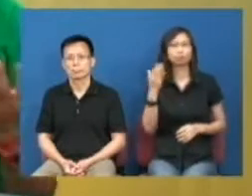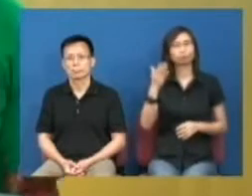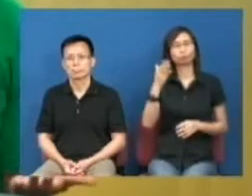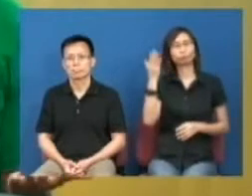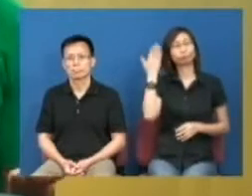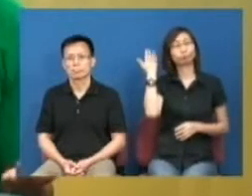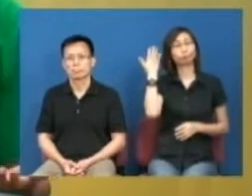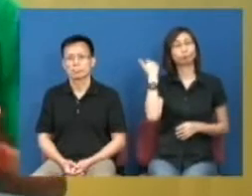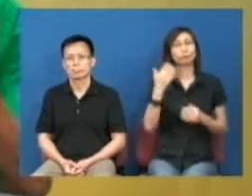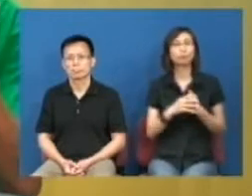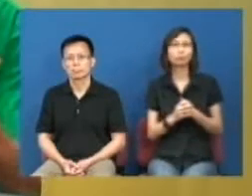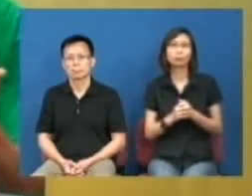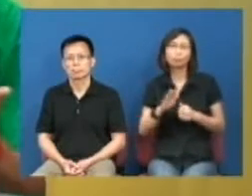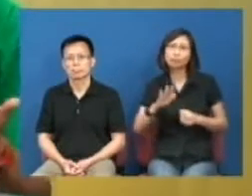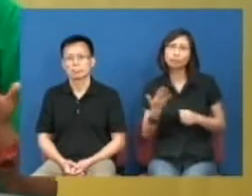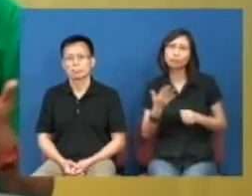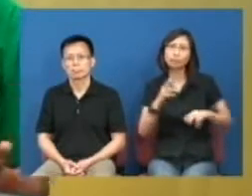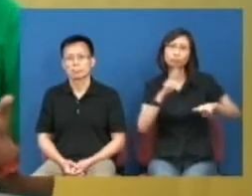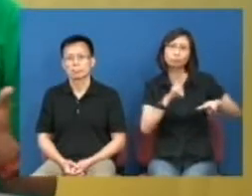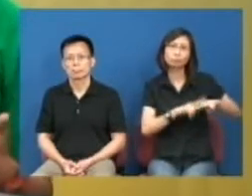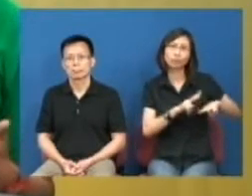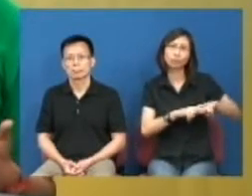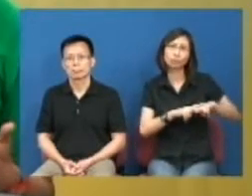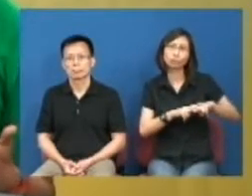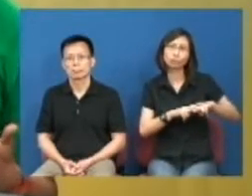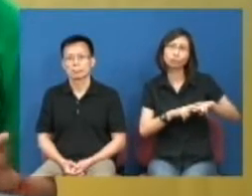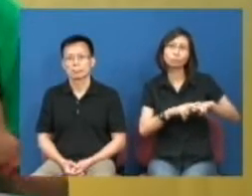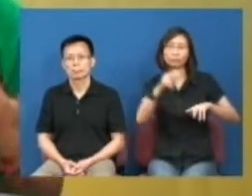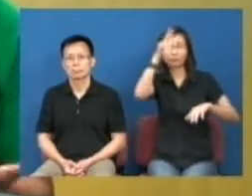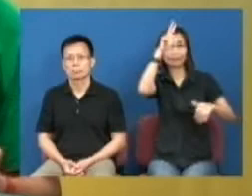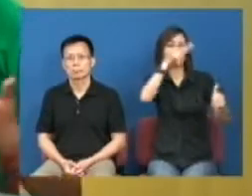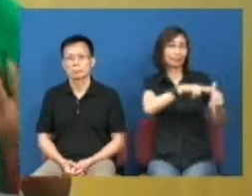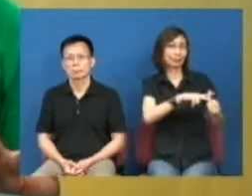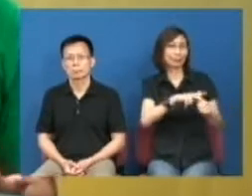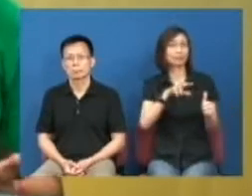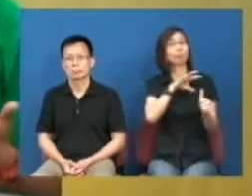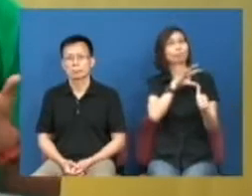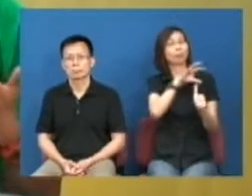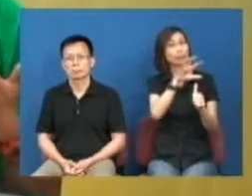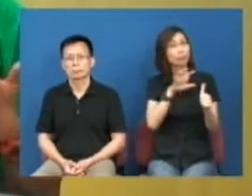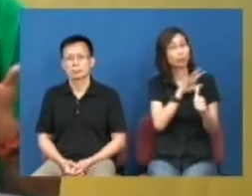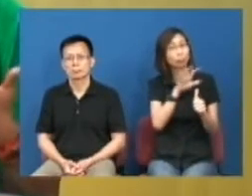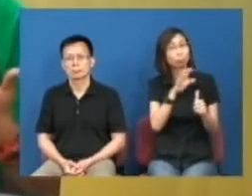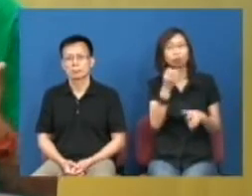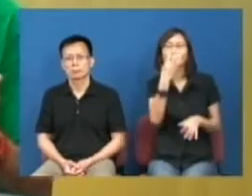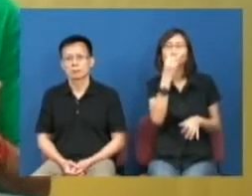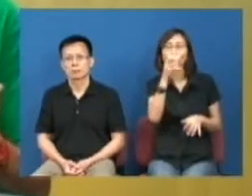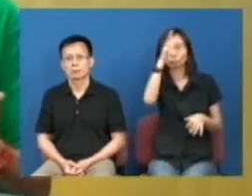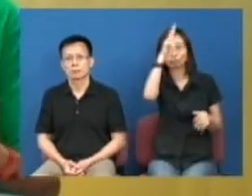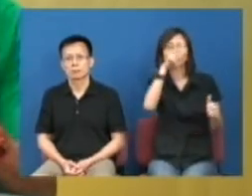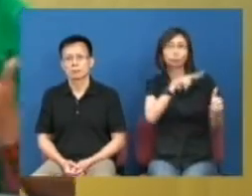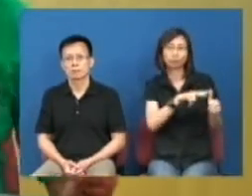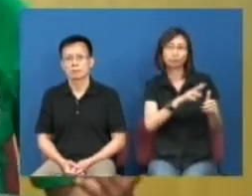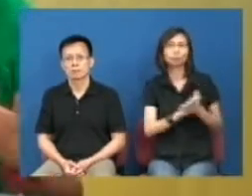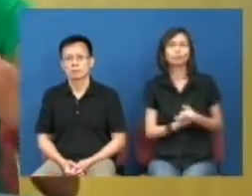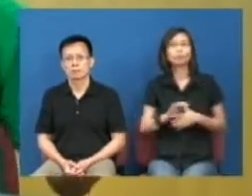到依個環境，即係內地的政治其實直到影響香港政治的時候，係唔係支聯會本身？是仍然都保持翻，就係